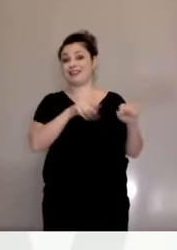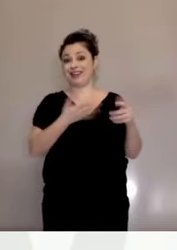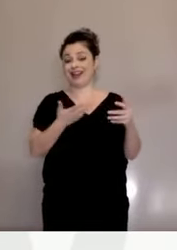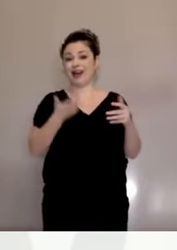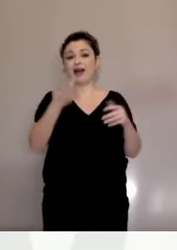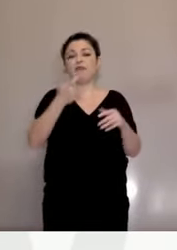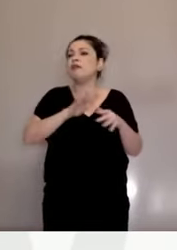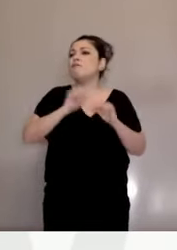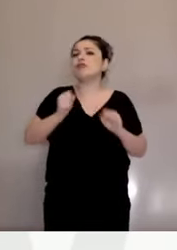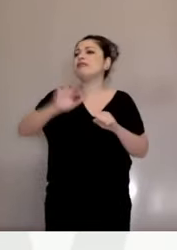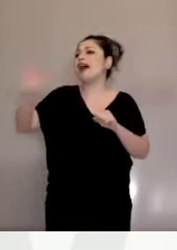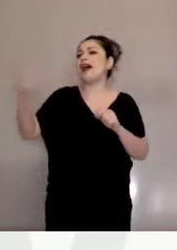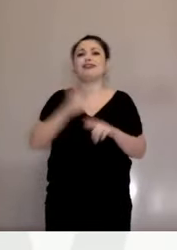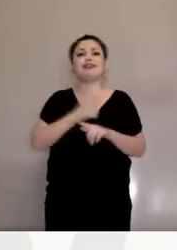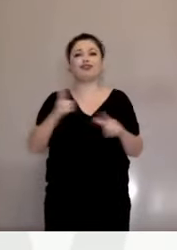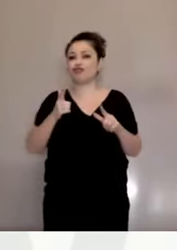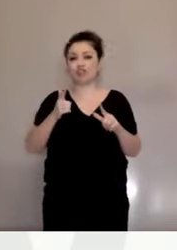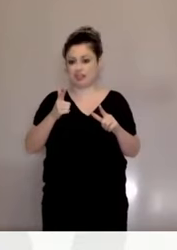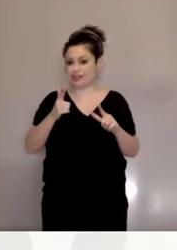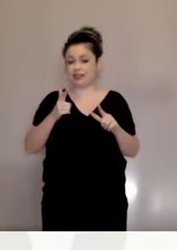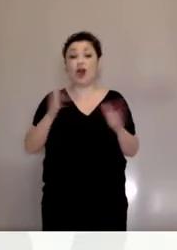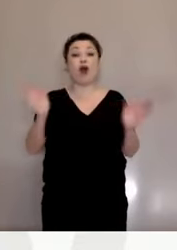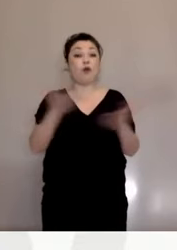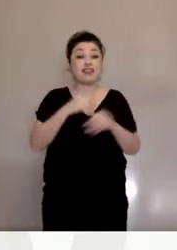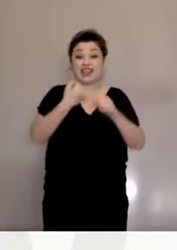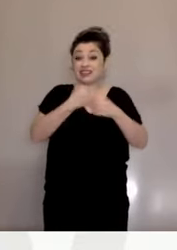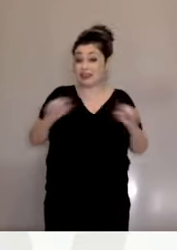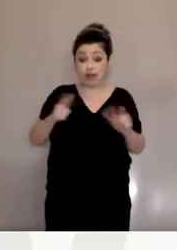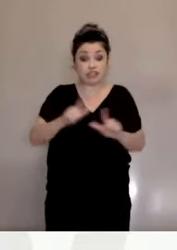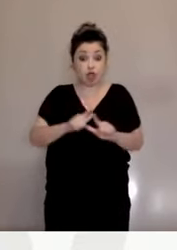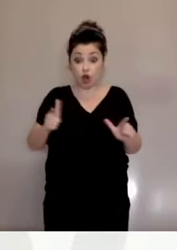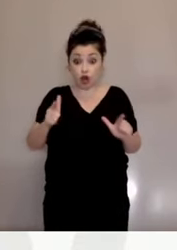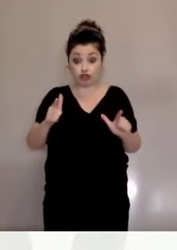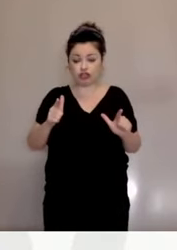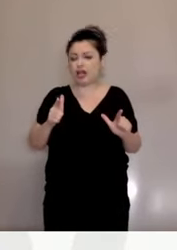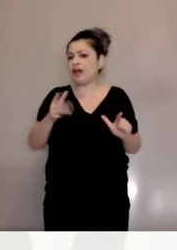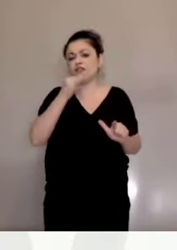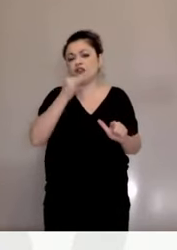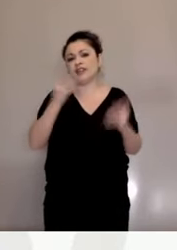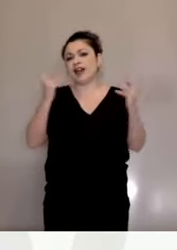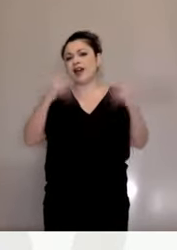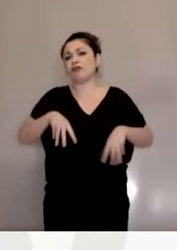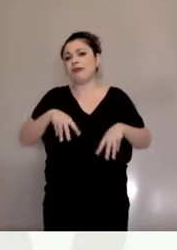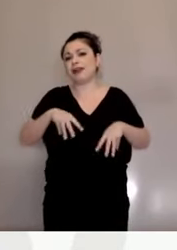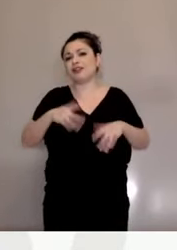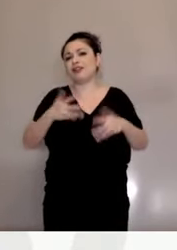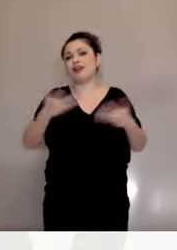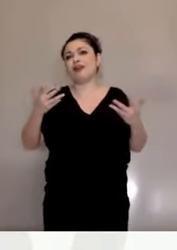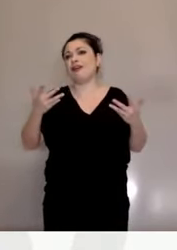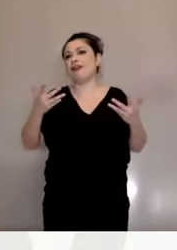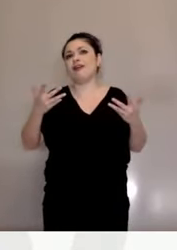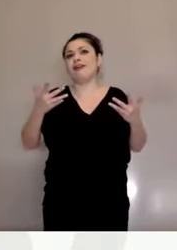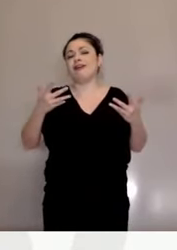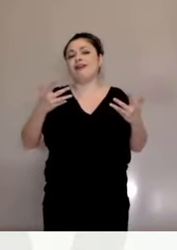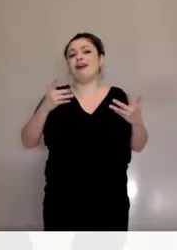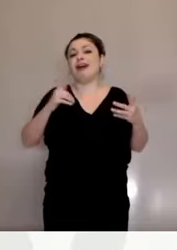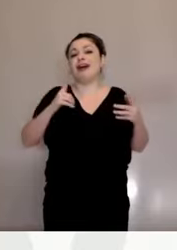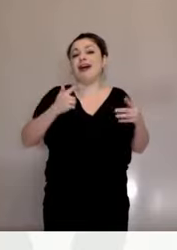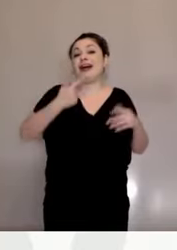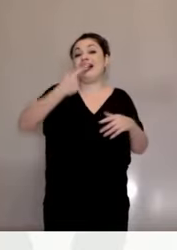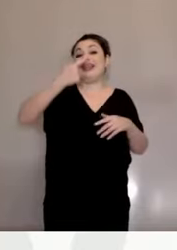perché tutto che non è democrazia vuol dire in qualche modo teocrazia